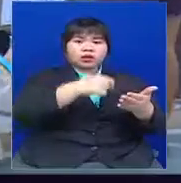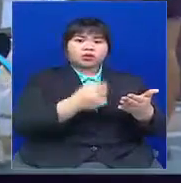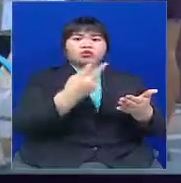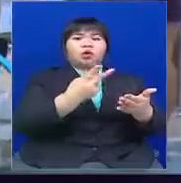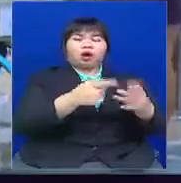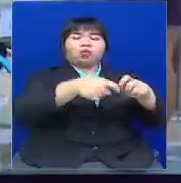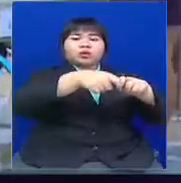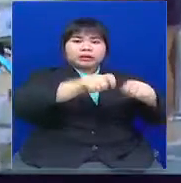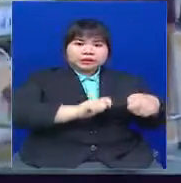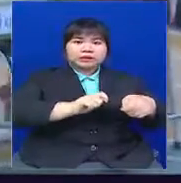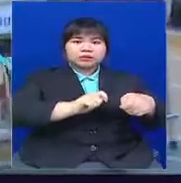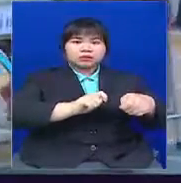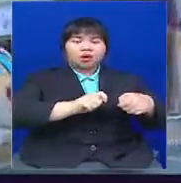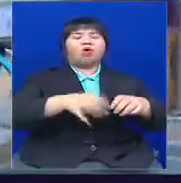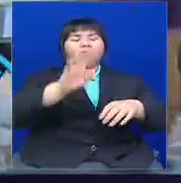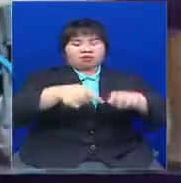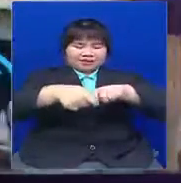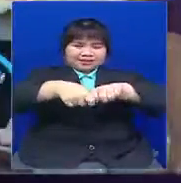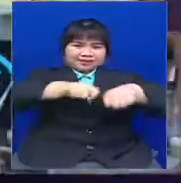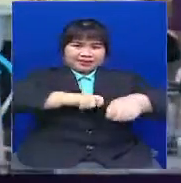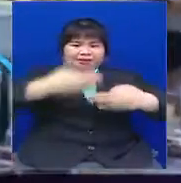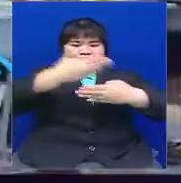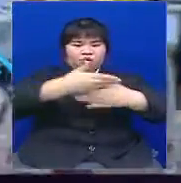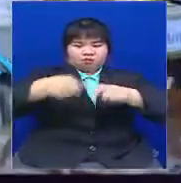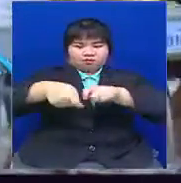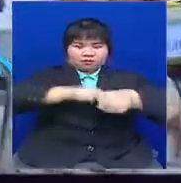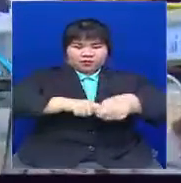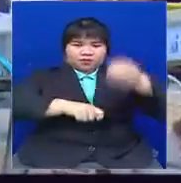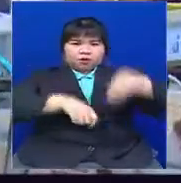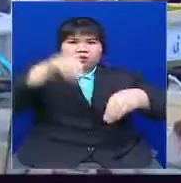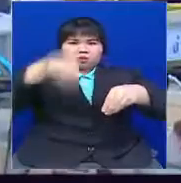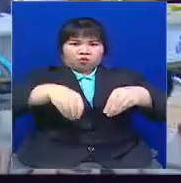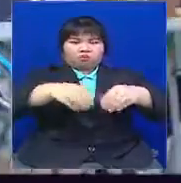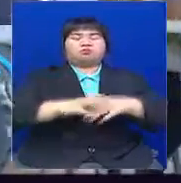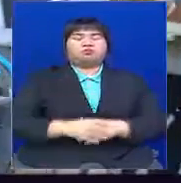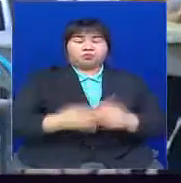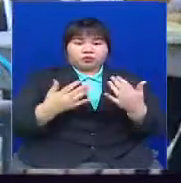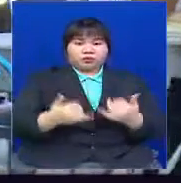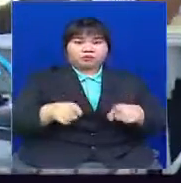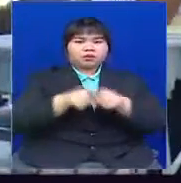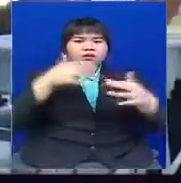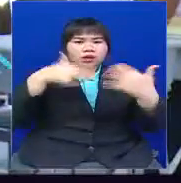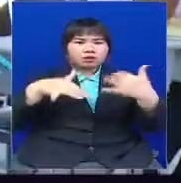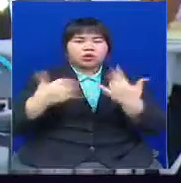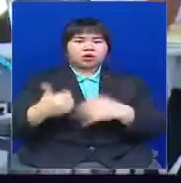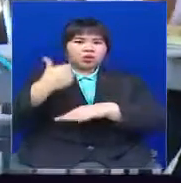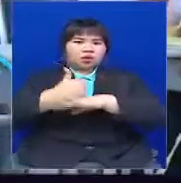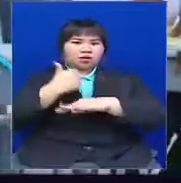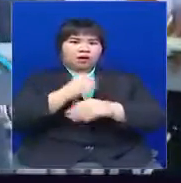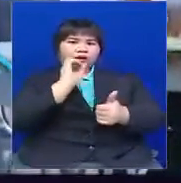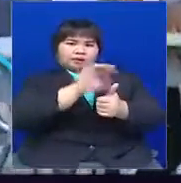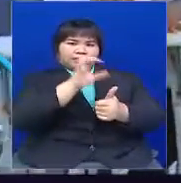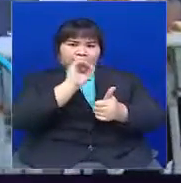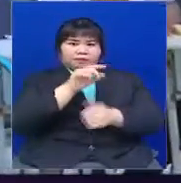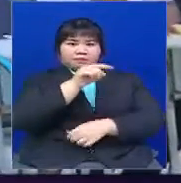ฉีกบัตรลงเสียงประชามติออกเป็น2ส่วนเพื่อที่จะหย่อนใส่หีบล่าสุดนะครับผู้อำนวยการหน่วยลงเสียงประชามติได้แจ้งไปยังผู้อำ